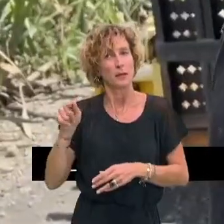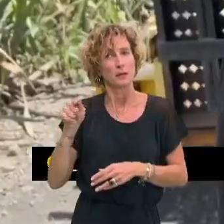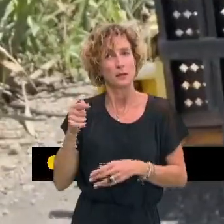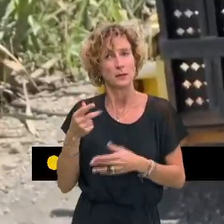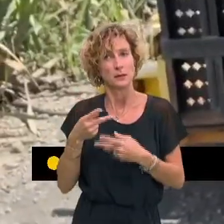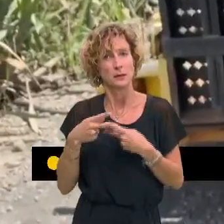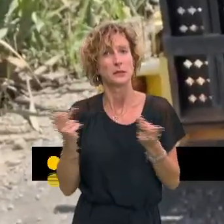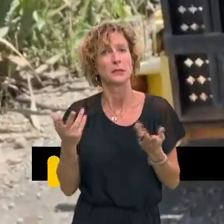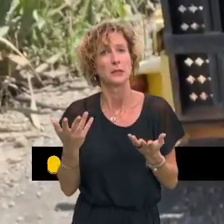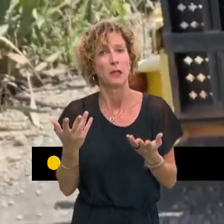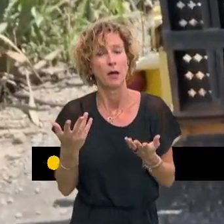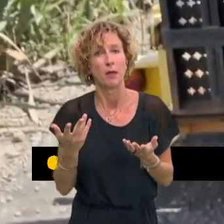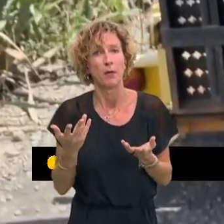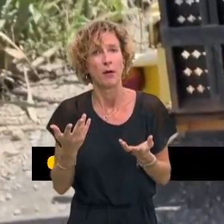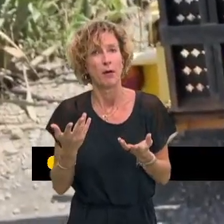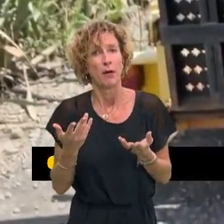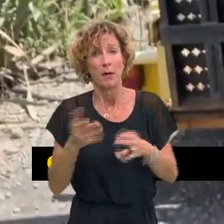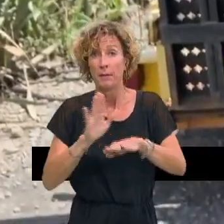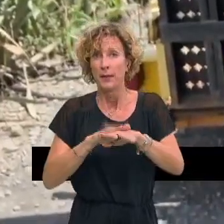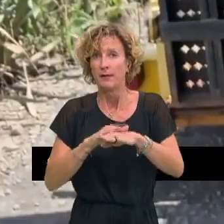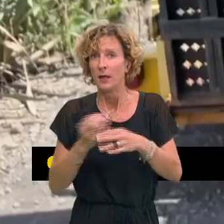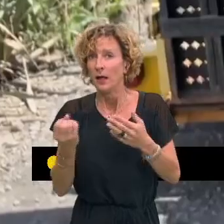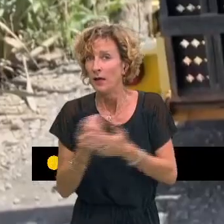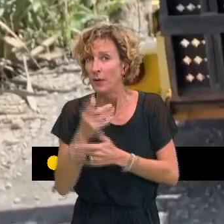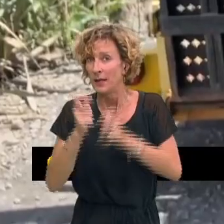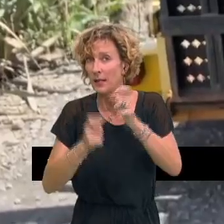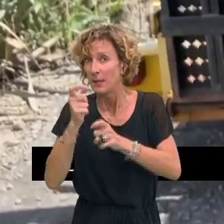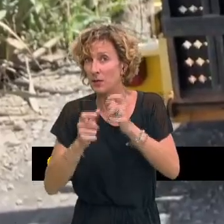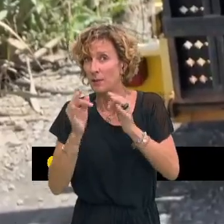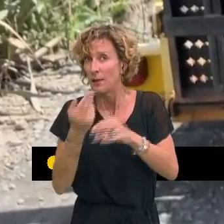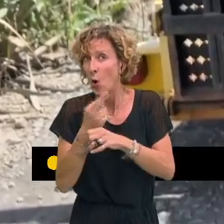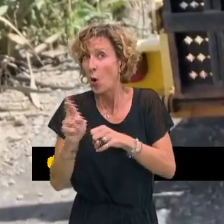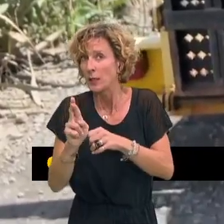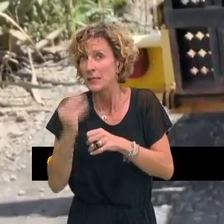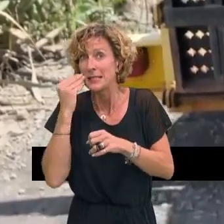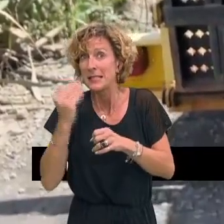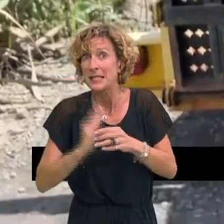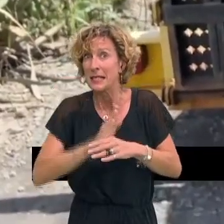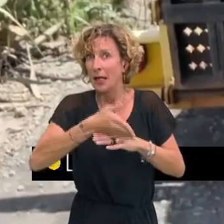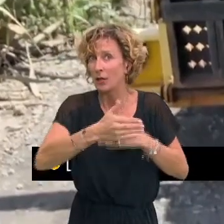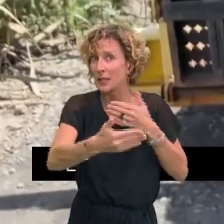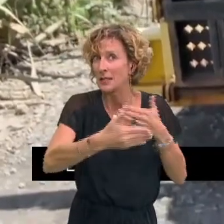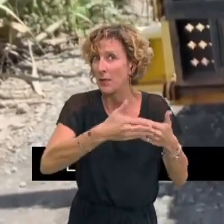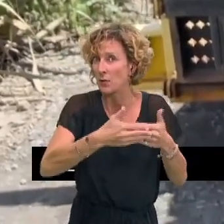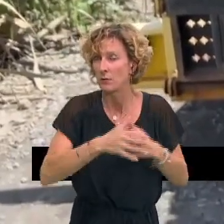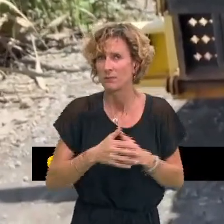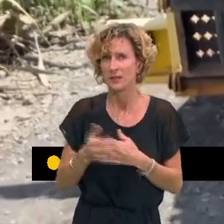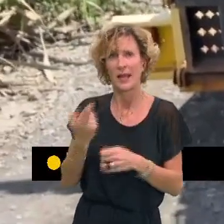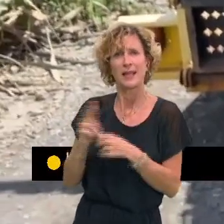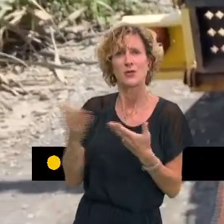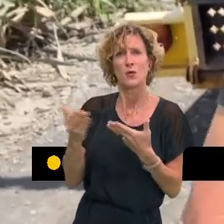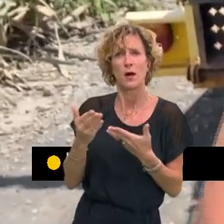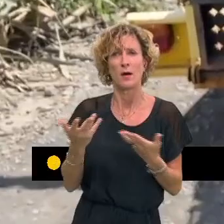qui est censé prévenir les gens sur les risques qu'il pourrait y avoir en allant voir cette baleine-là. Et les risques, c'est